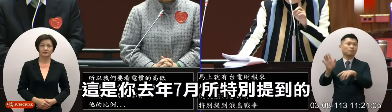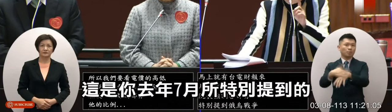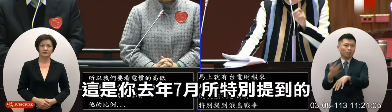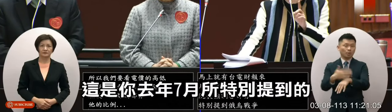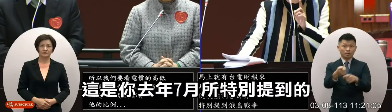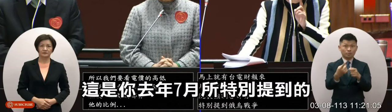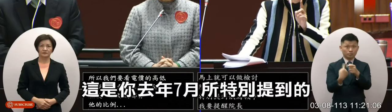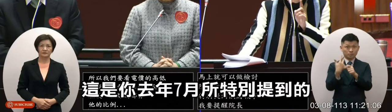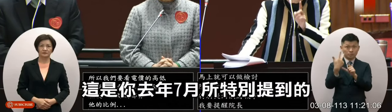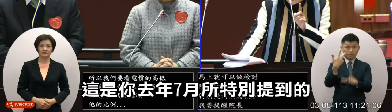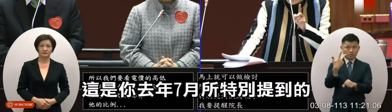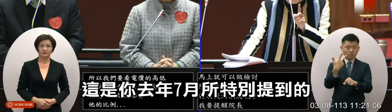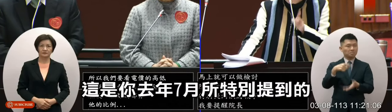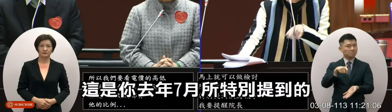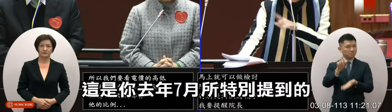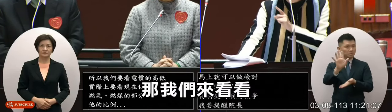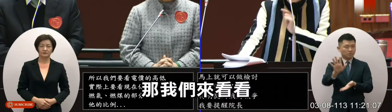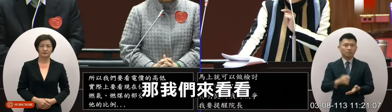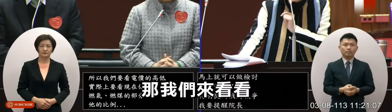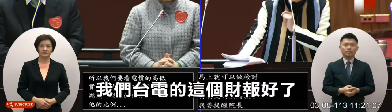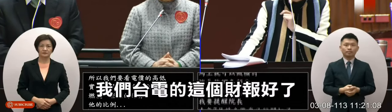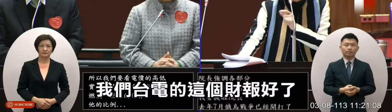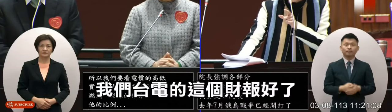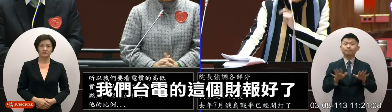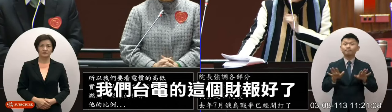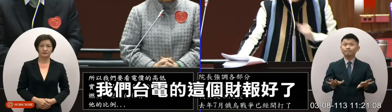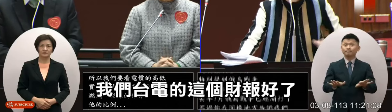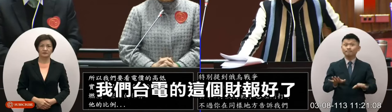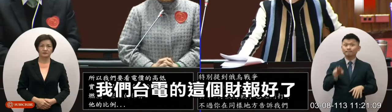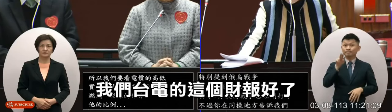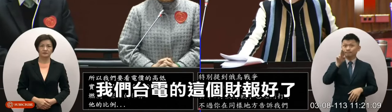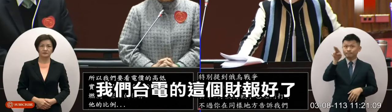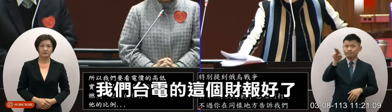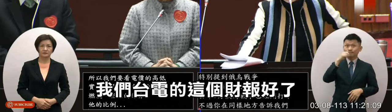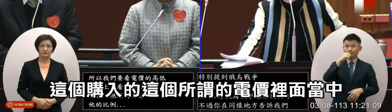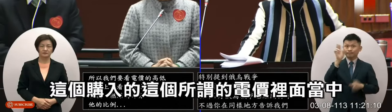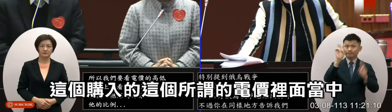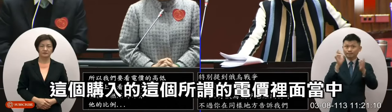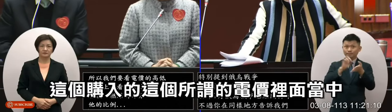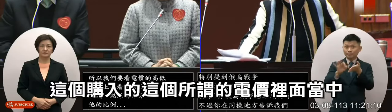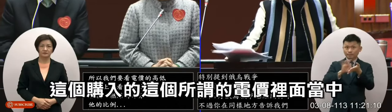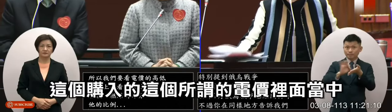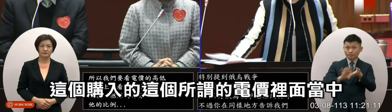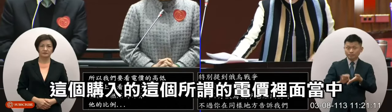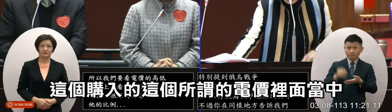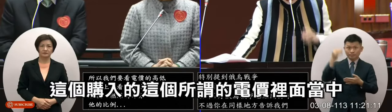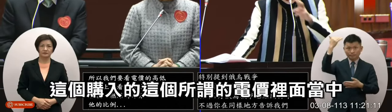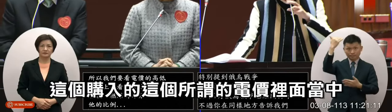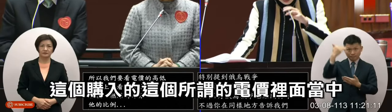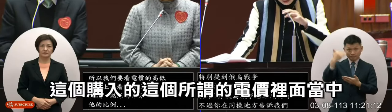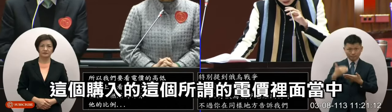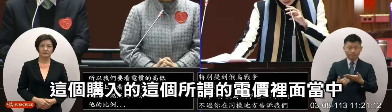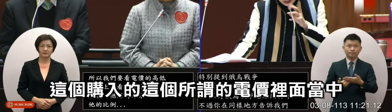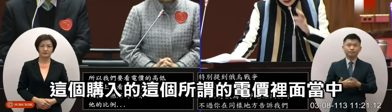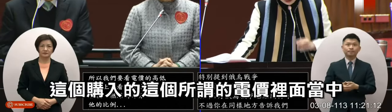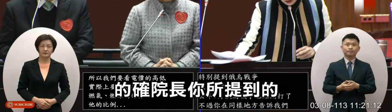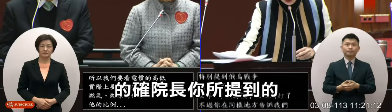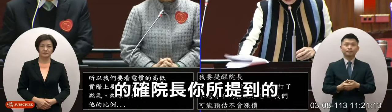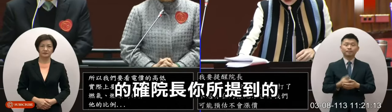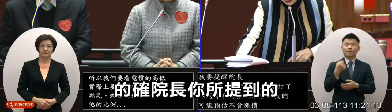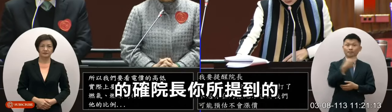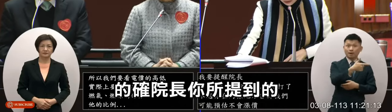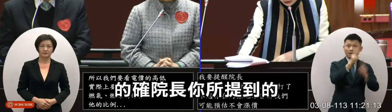你去年7月所特别提到的。那我们来看看我们台电的这个财报好了，这个购入的这个所谓的电价里面当中呢，